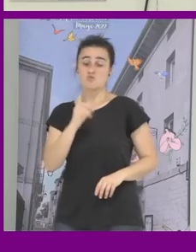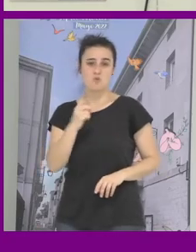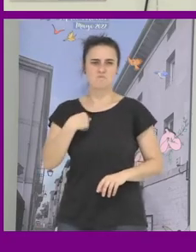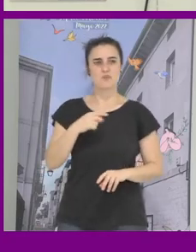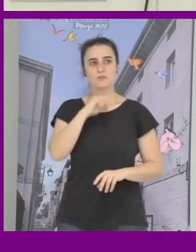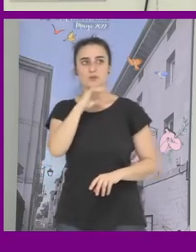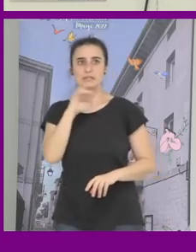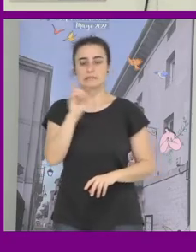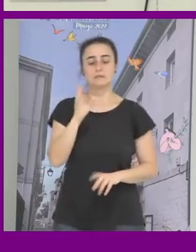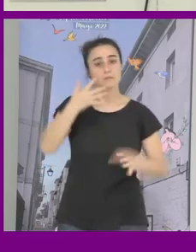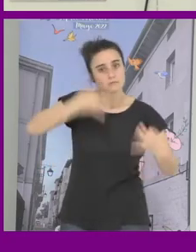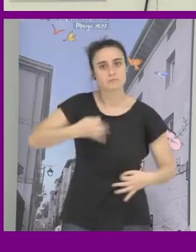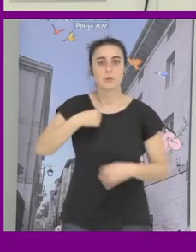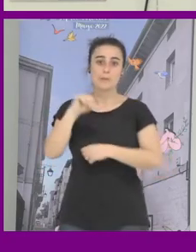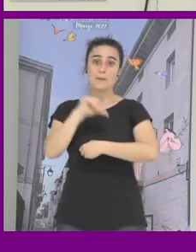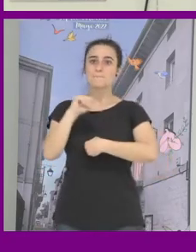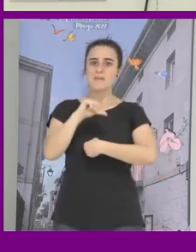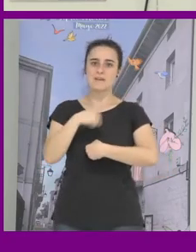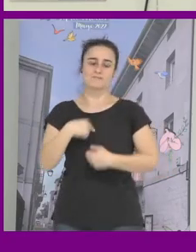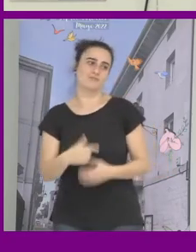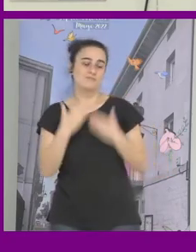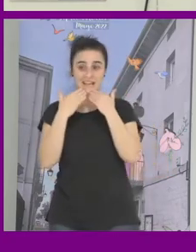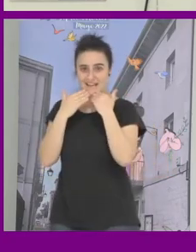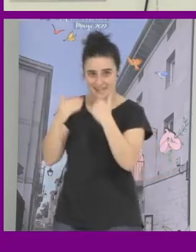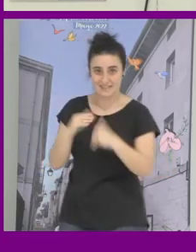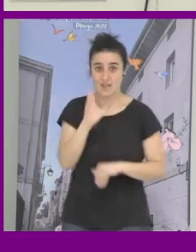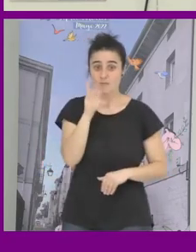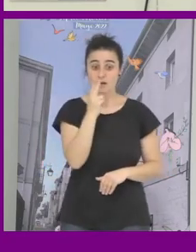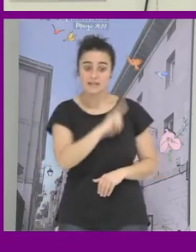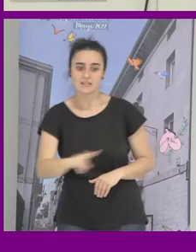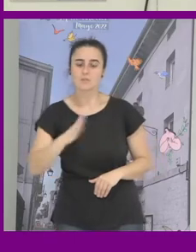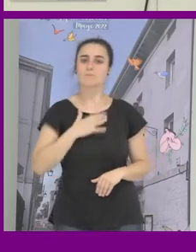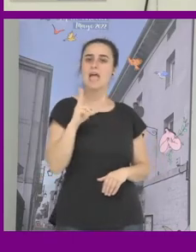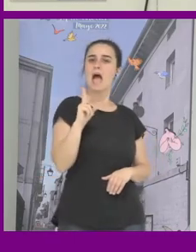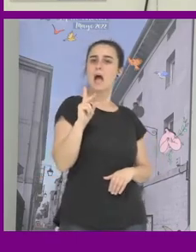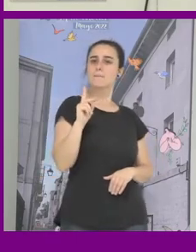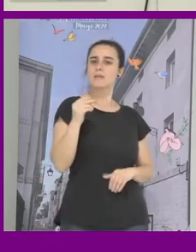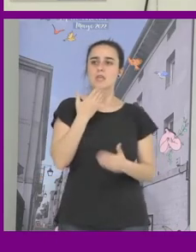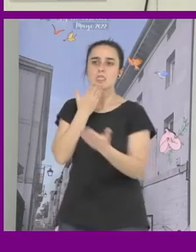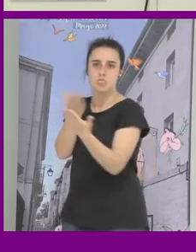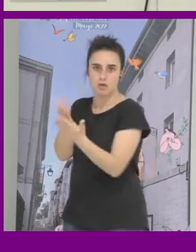bai onartu behar dut biberoia ematea eskertu nuela. Umei nire abizena jartzea ere eskatu nion.